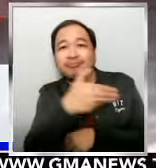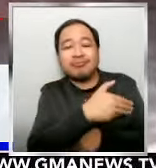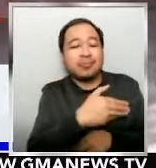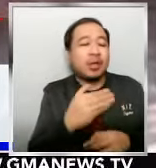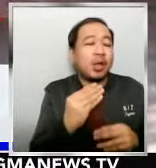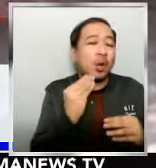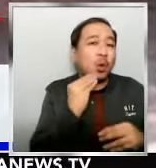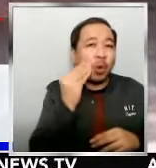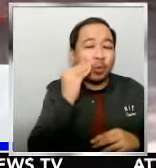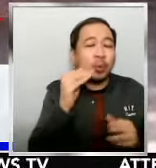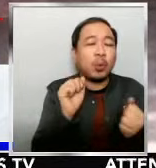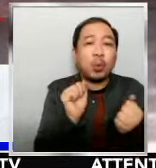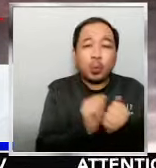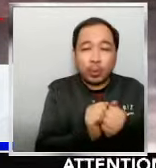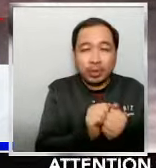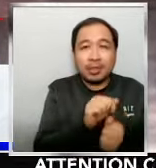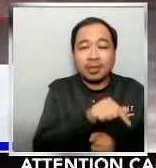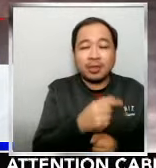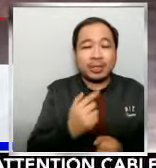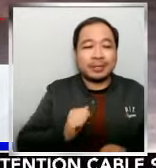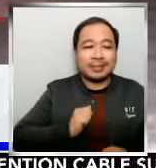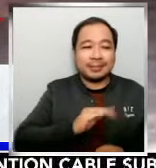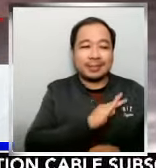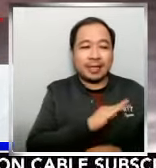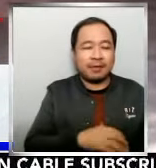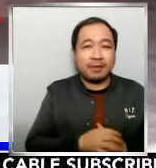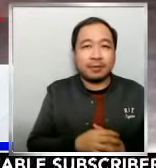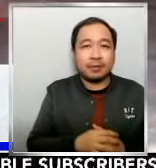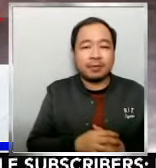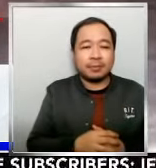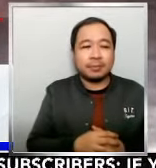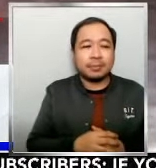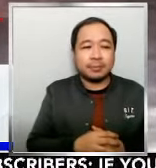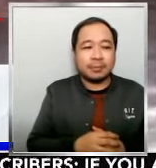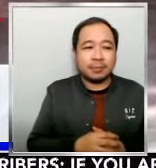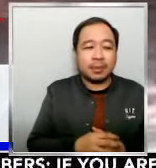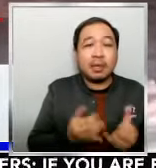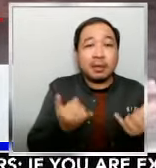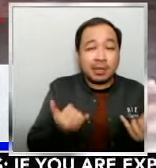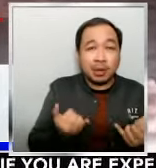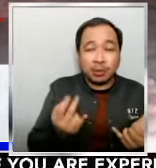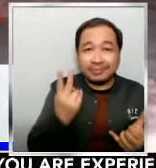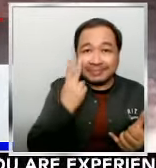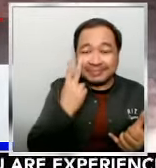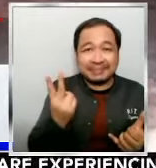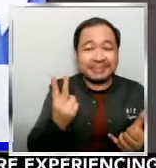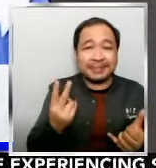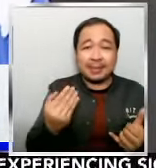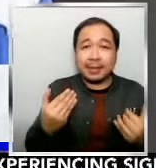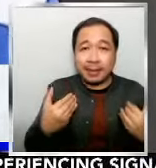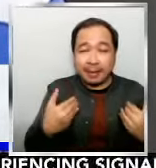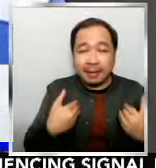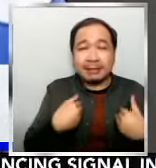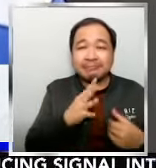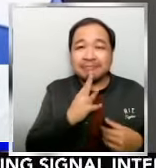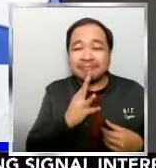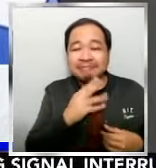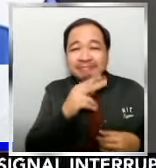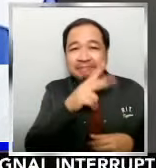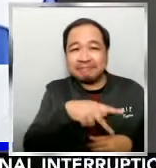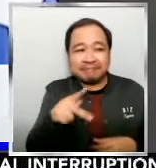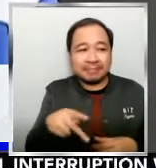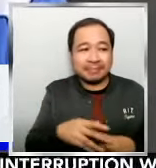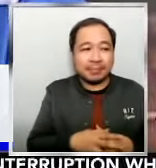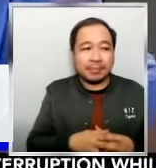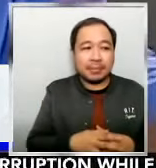Yan di nga amo nga kasi ti aramida na apaman nga nakaasidega ka panak mat pinasabtan nga minalon. Kaya wala akong